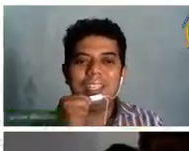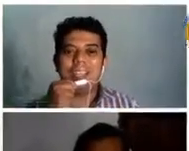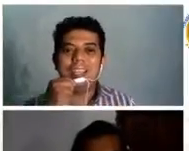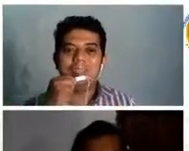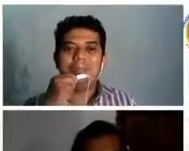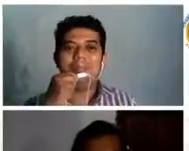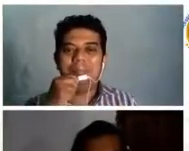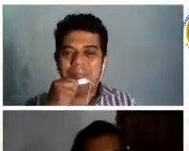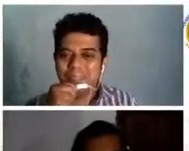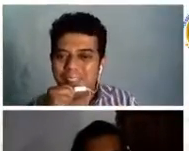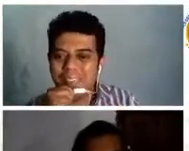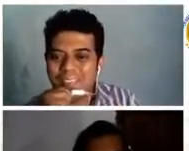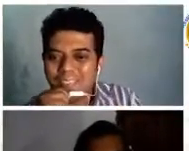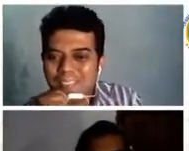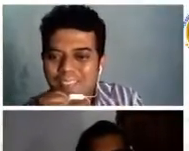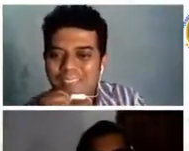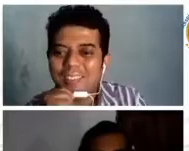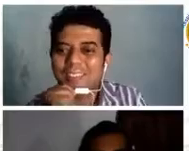Itu dari saya.